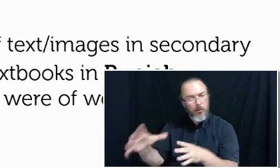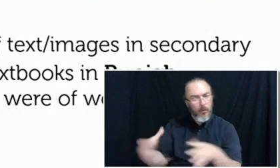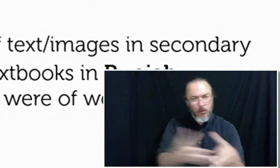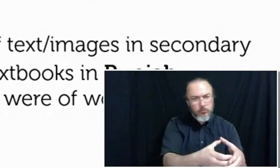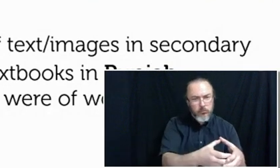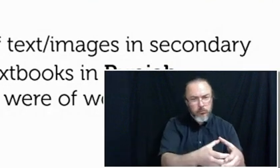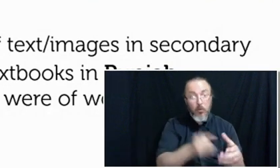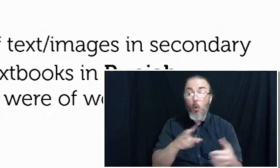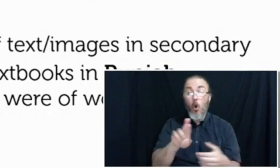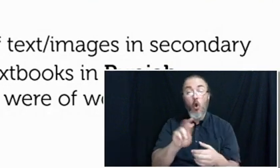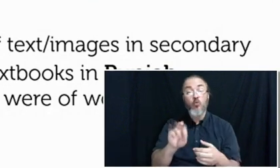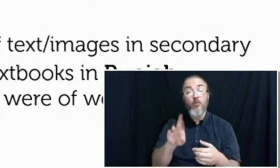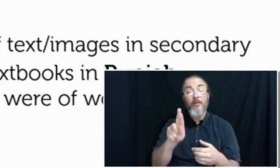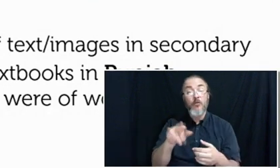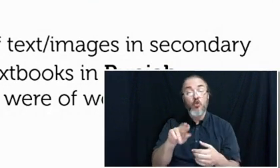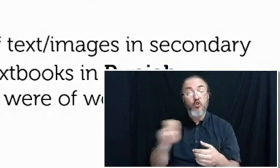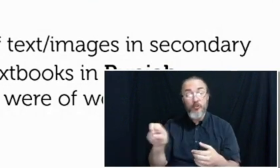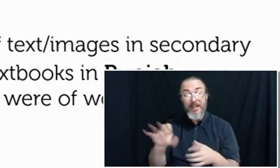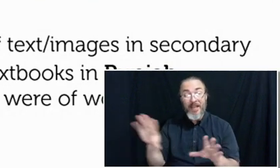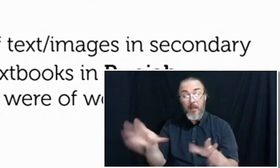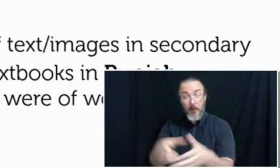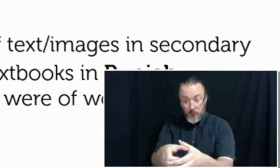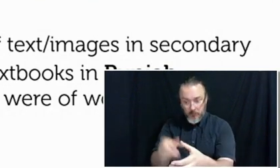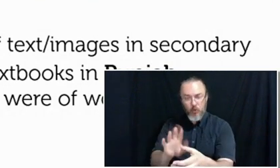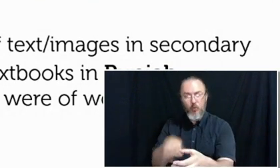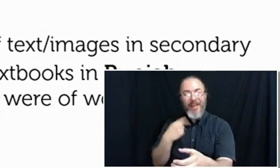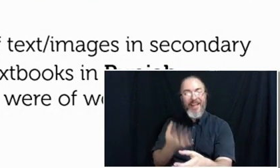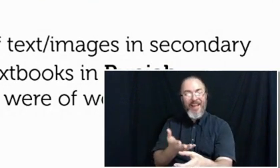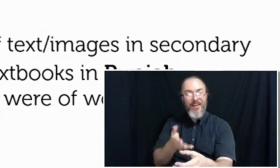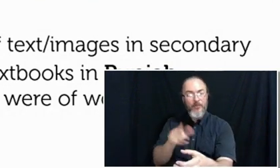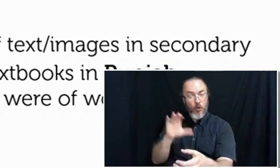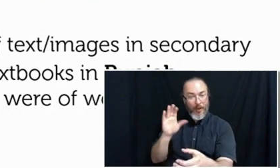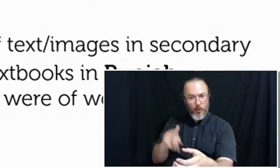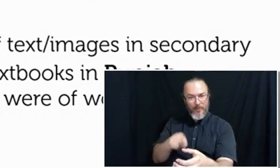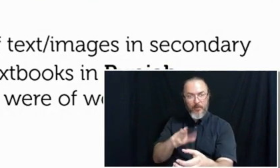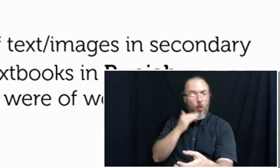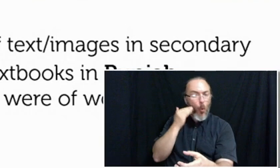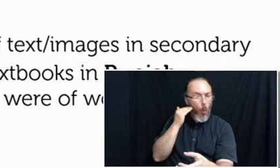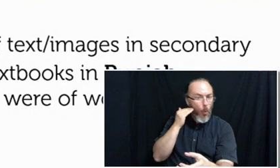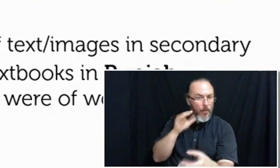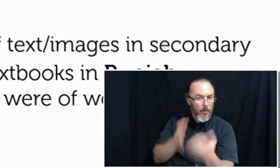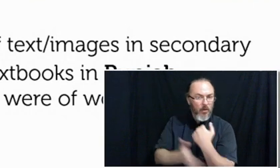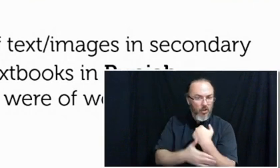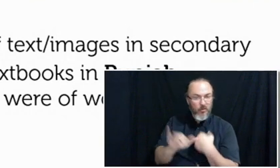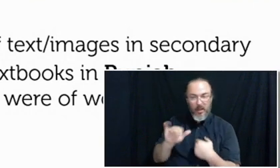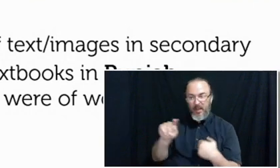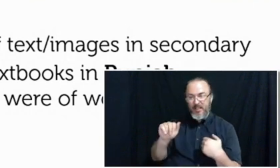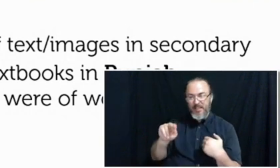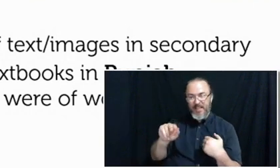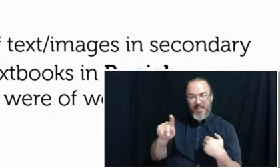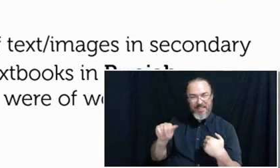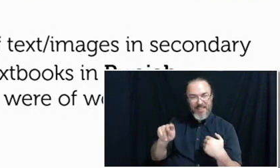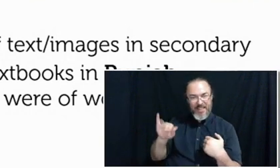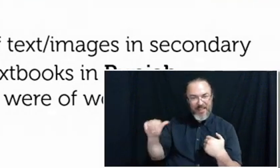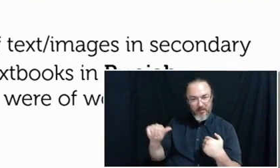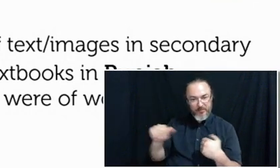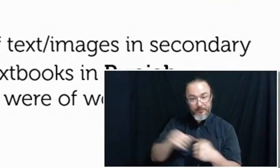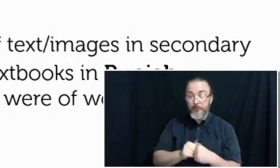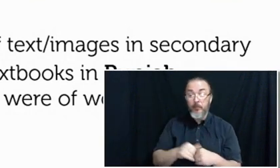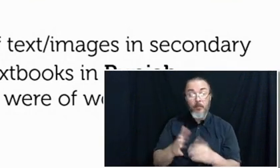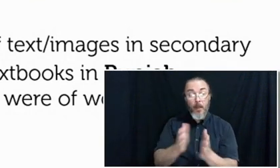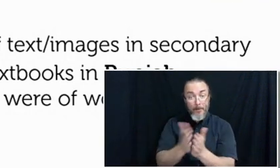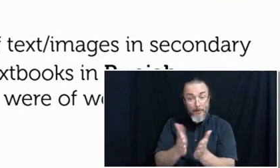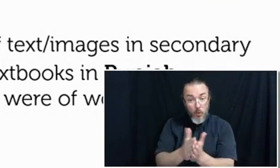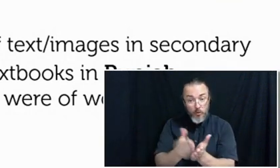enseignent un programme spécial aux élèves handicapés, ils poussent les élèves les plus faibles vers des filières inférieures, ils n'ont pour réfugiés que